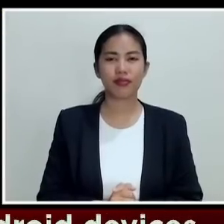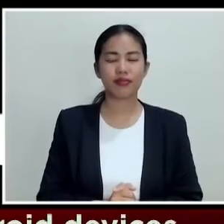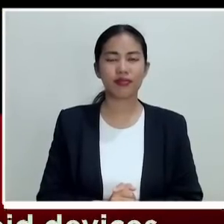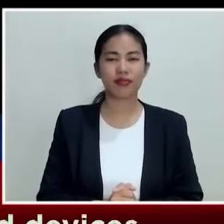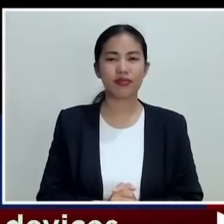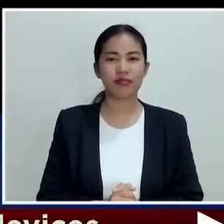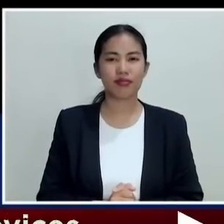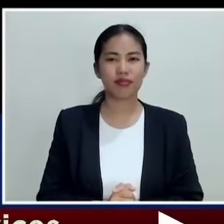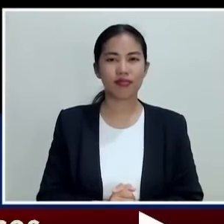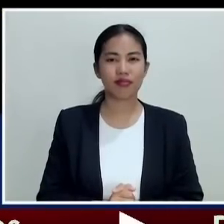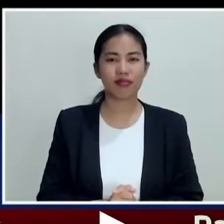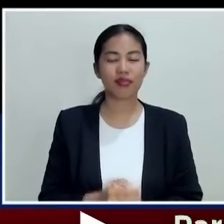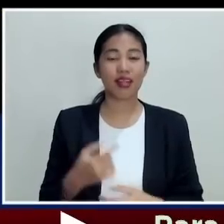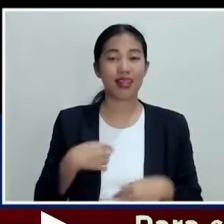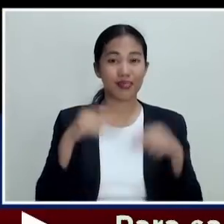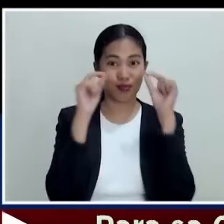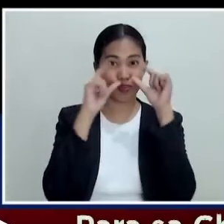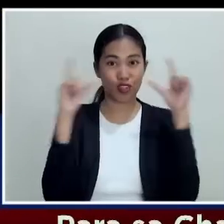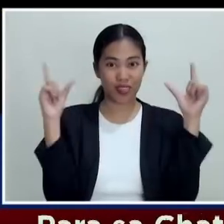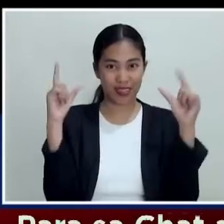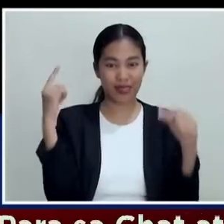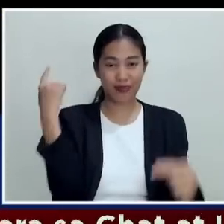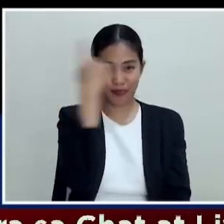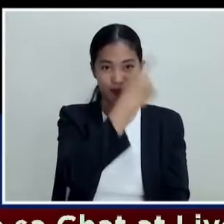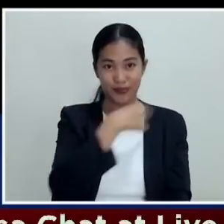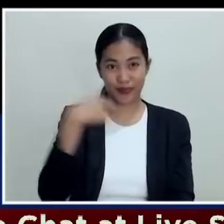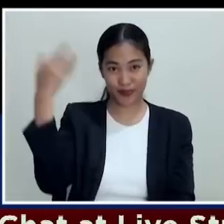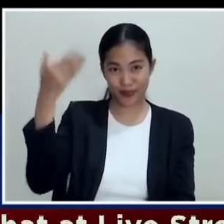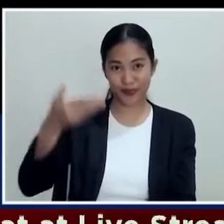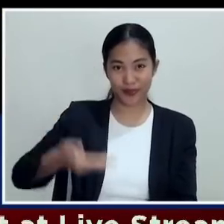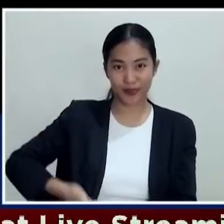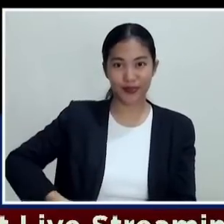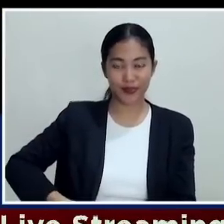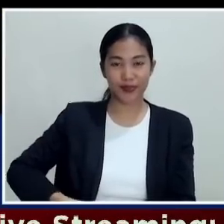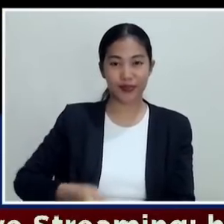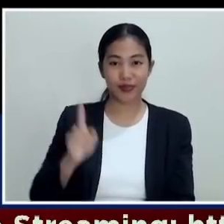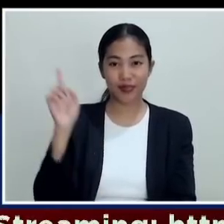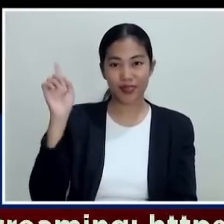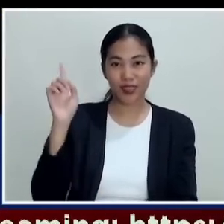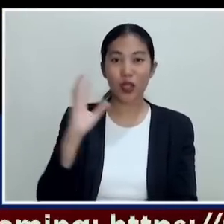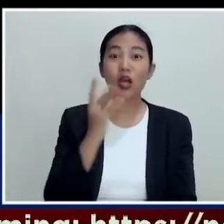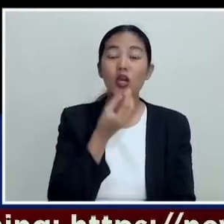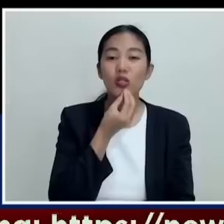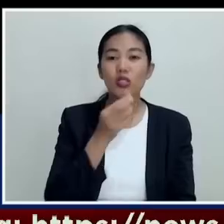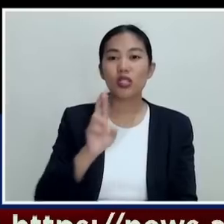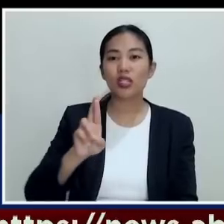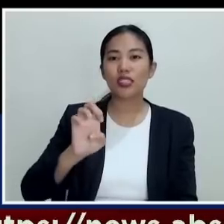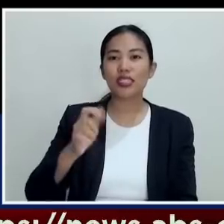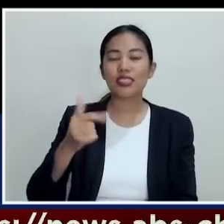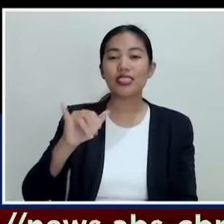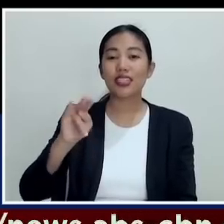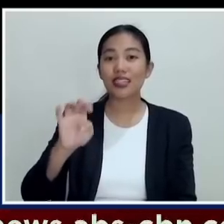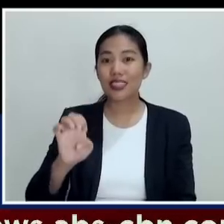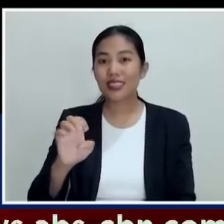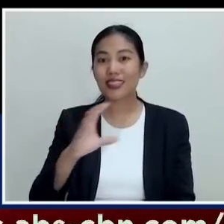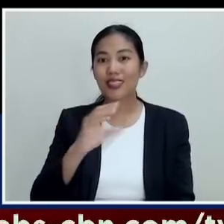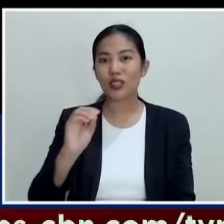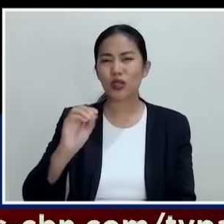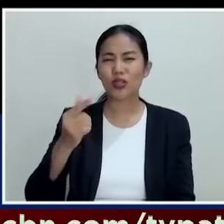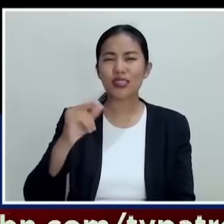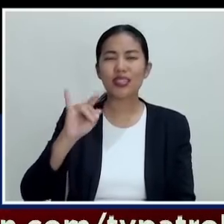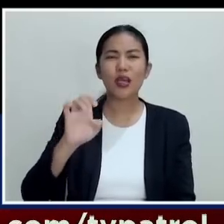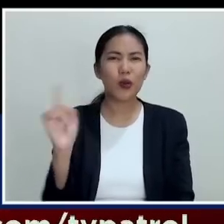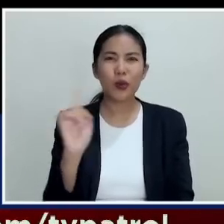I woke up like this ang drama ng makatuwaan ni na Regina Togi, ang filter na nakakapagpabata. Bakit